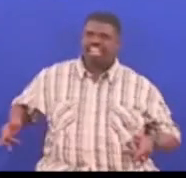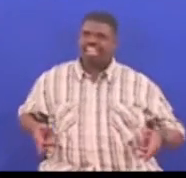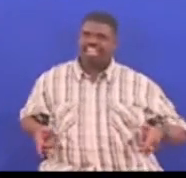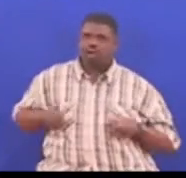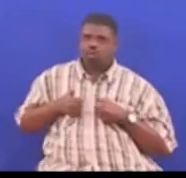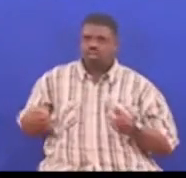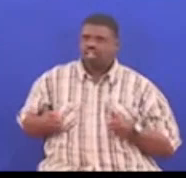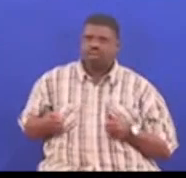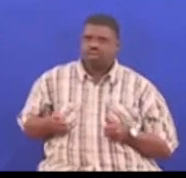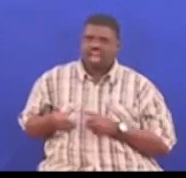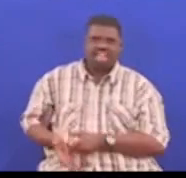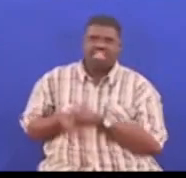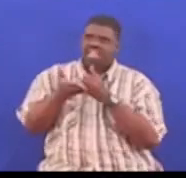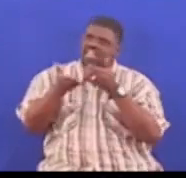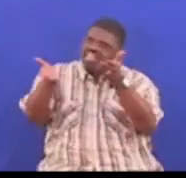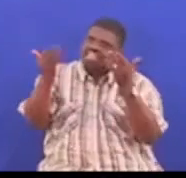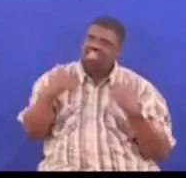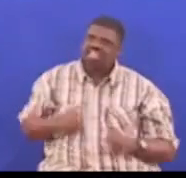hakulalamika